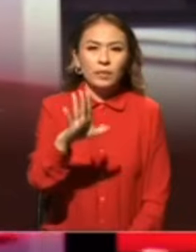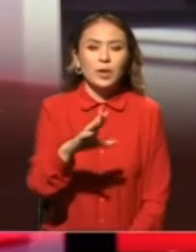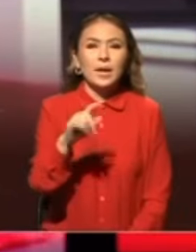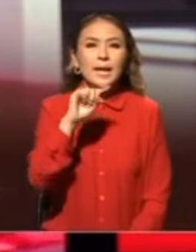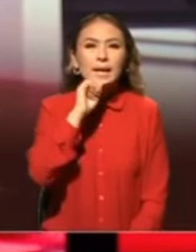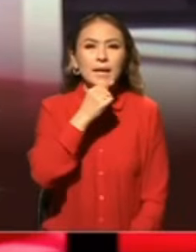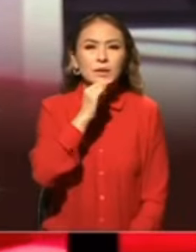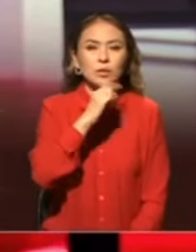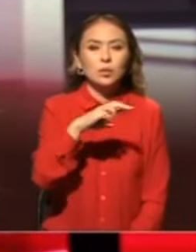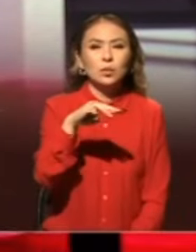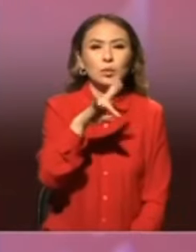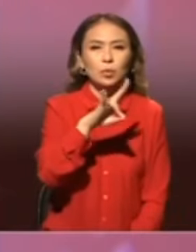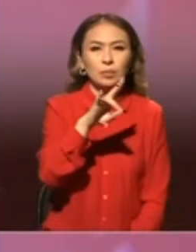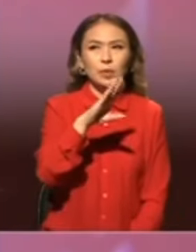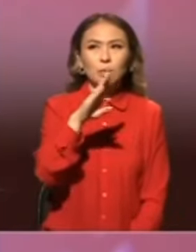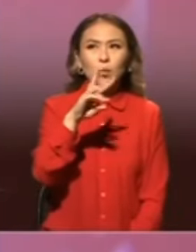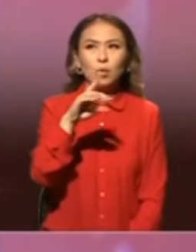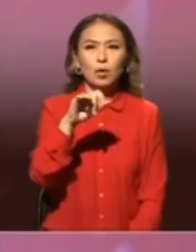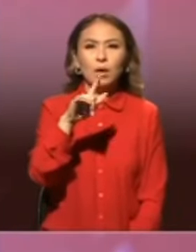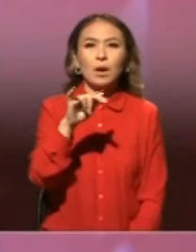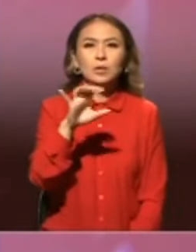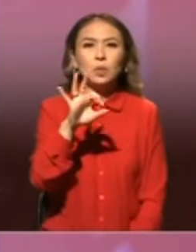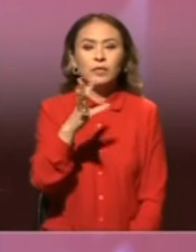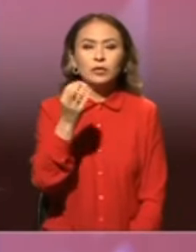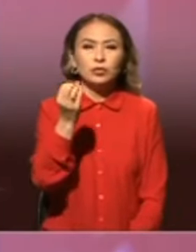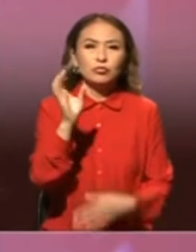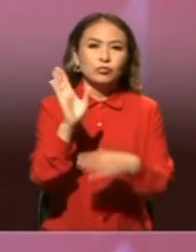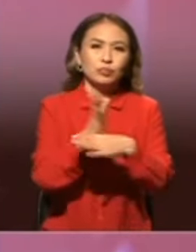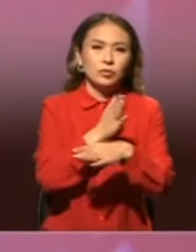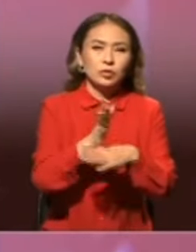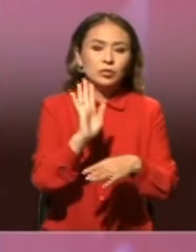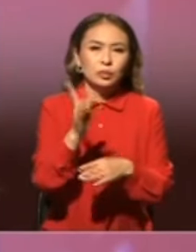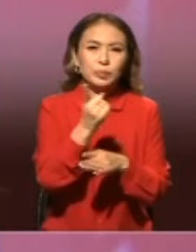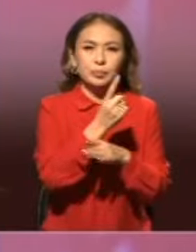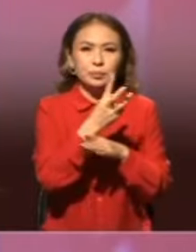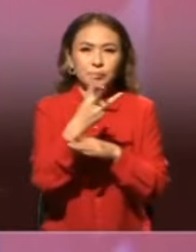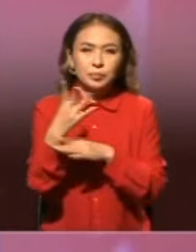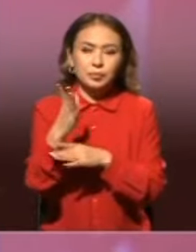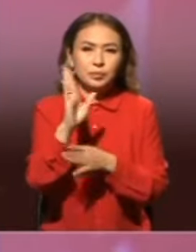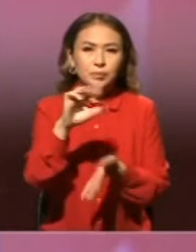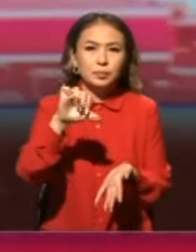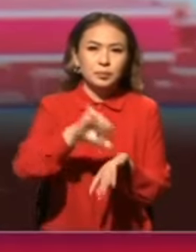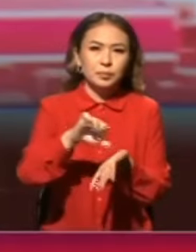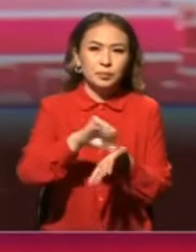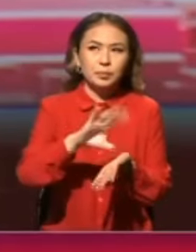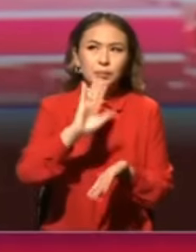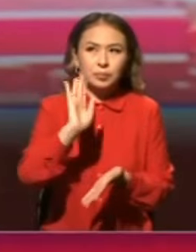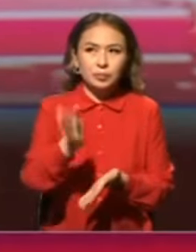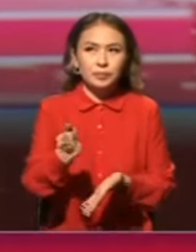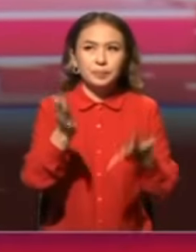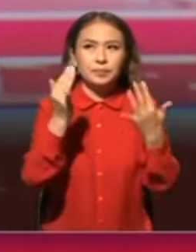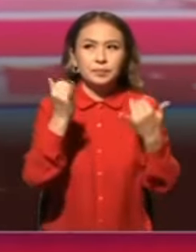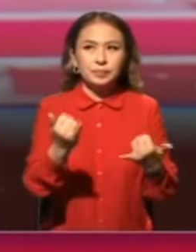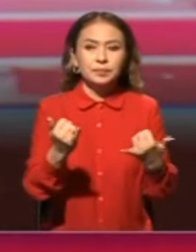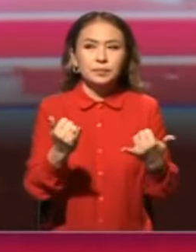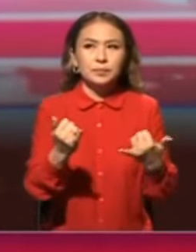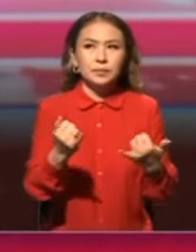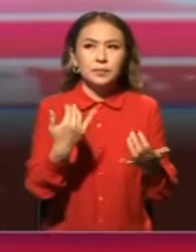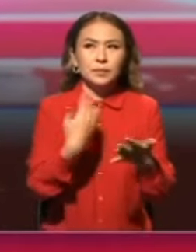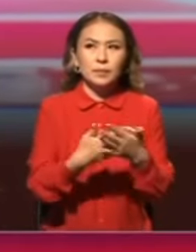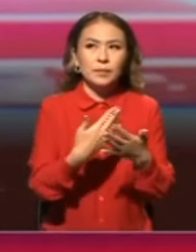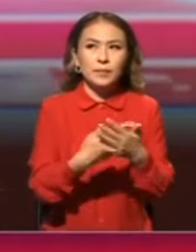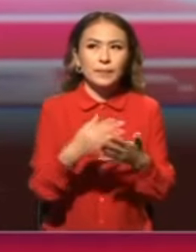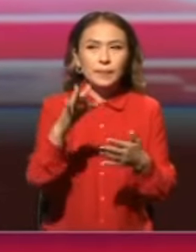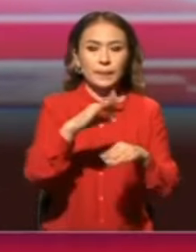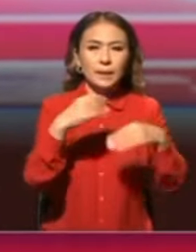Экономист Нұрлыбек Мұқанов. Содан кейін бізге бұдан бөлек тағы да бірнеше спикерлеріміз қосылады. Қымбат спикерлер, міне